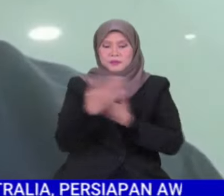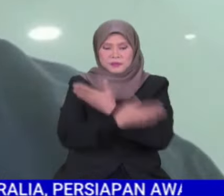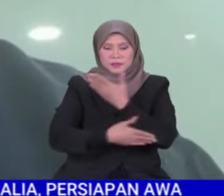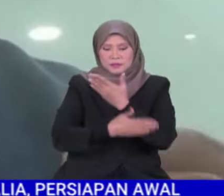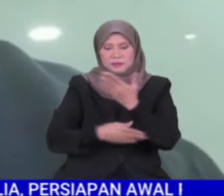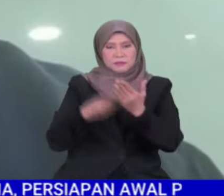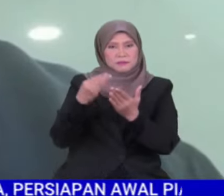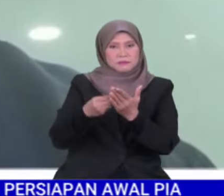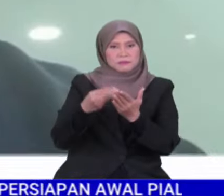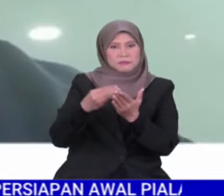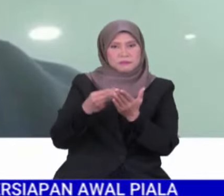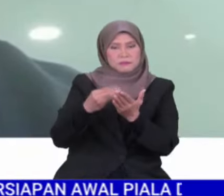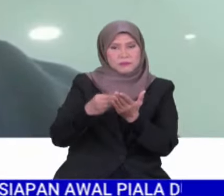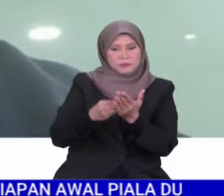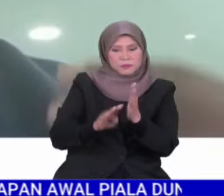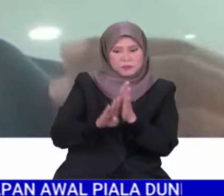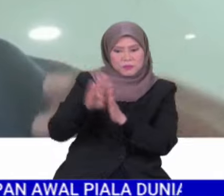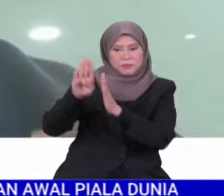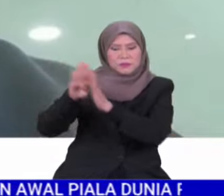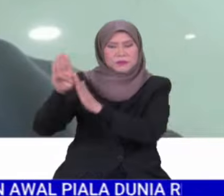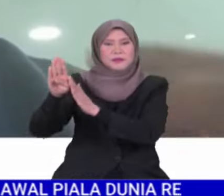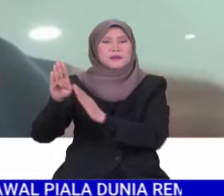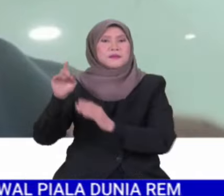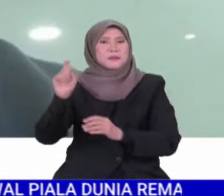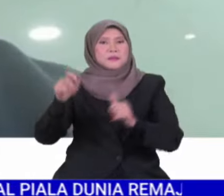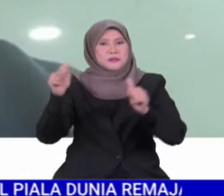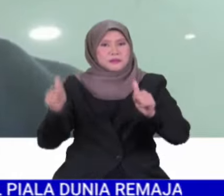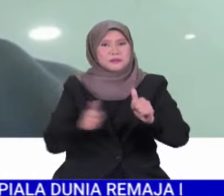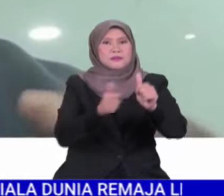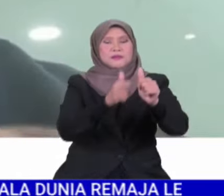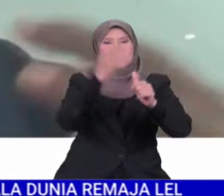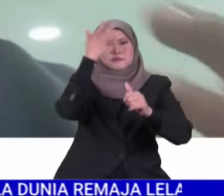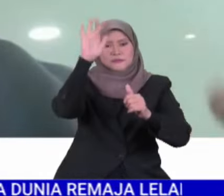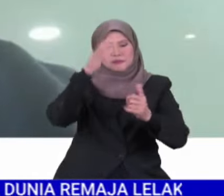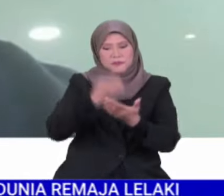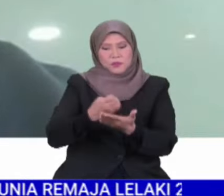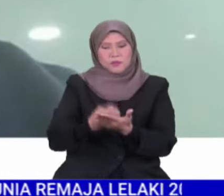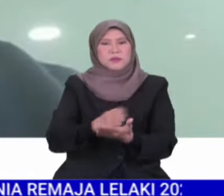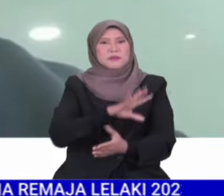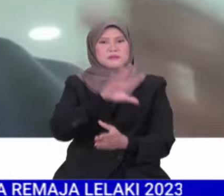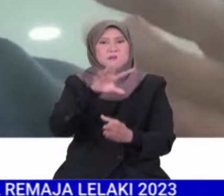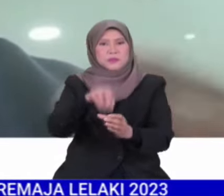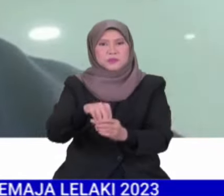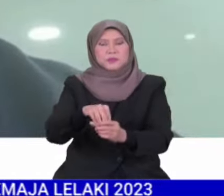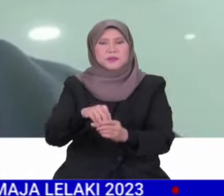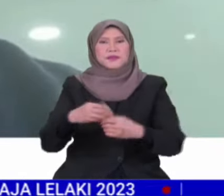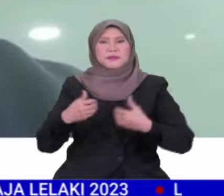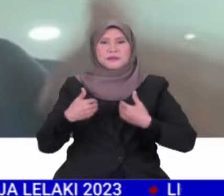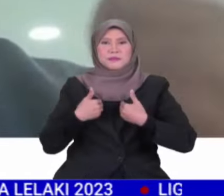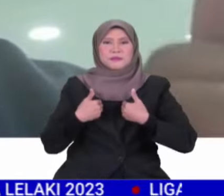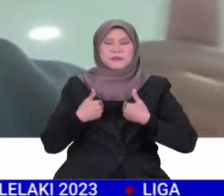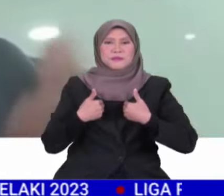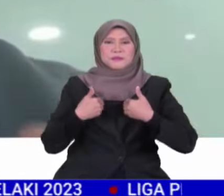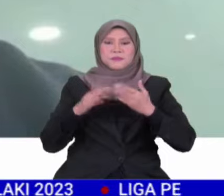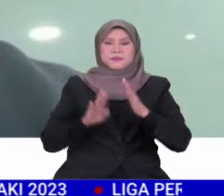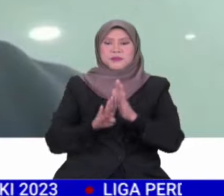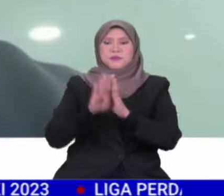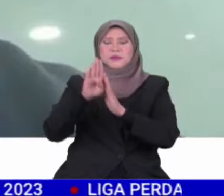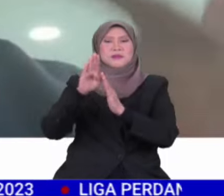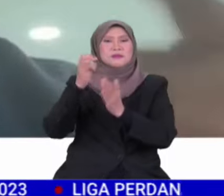tinggi, tetapi kita ingin mengejar kelestarian ekonomi yang lebih komprehensif, yang mempunyai